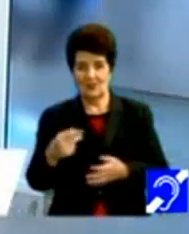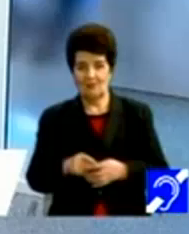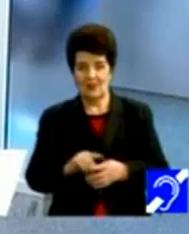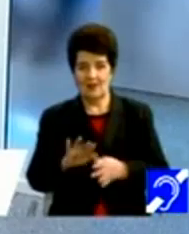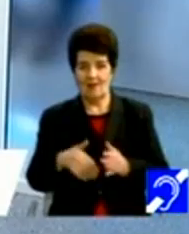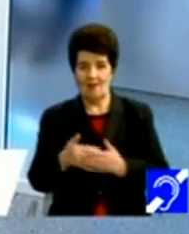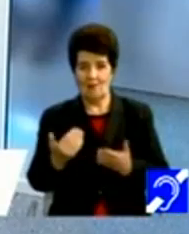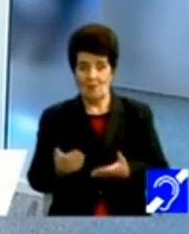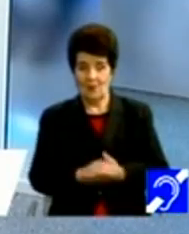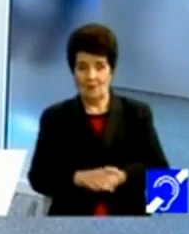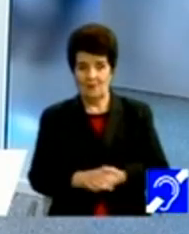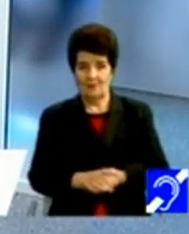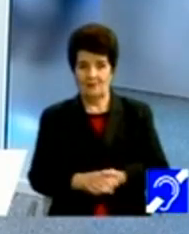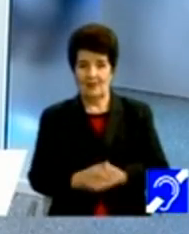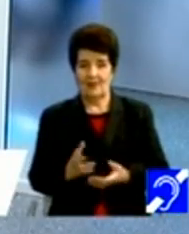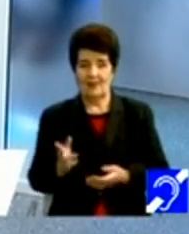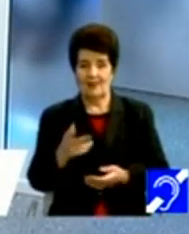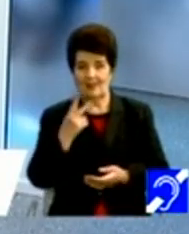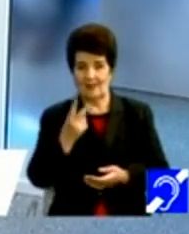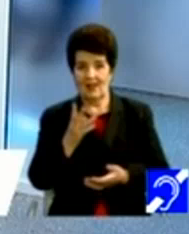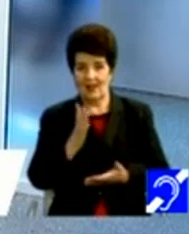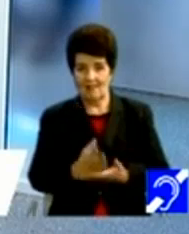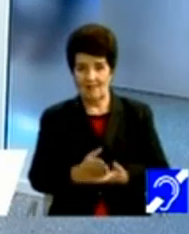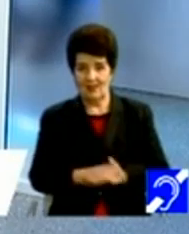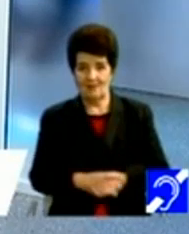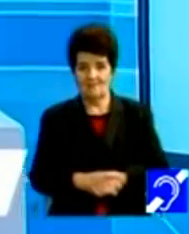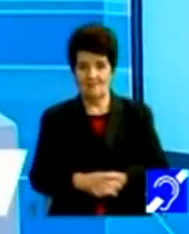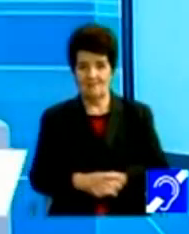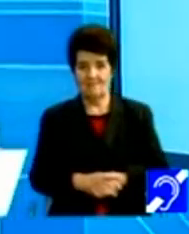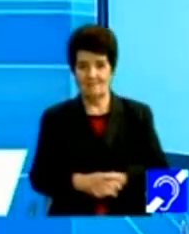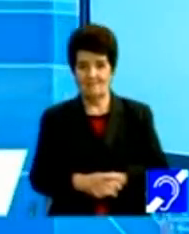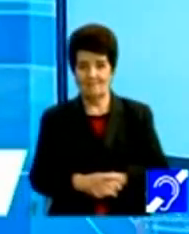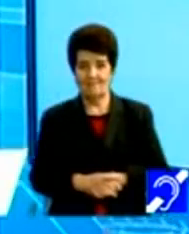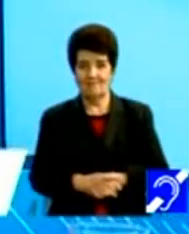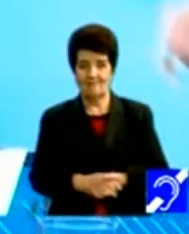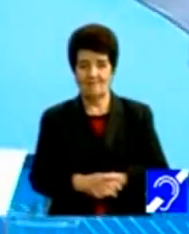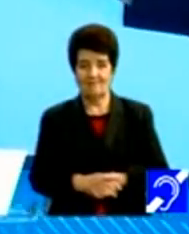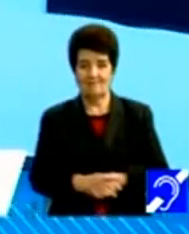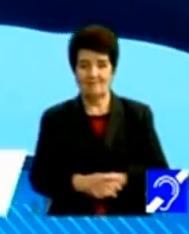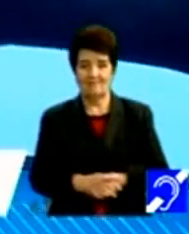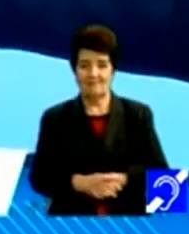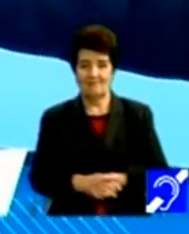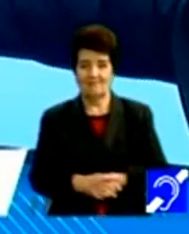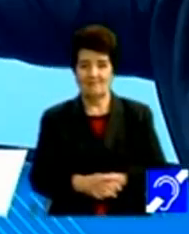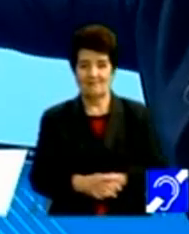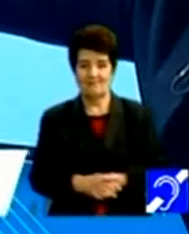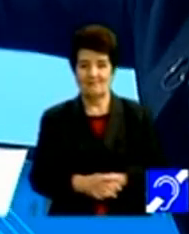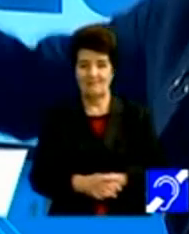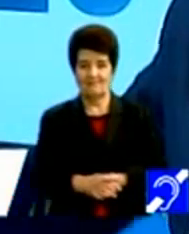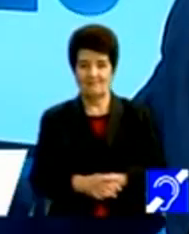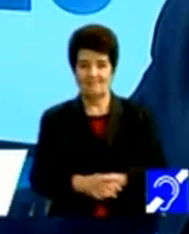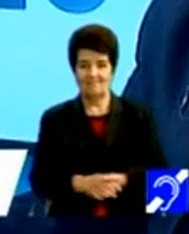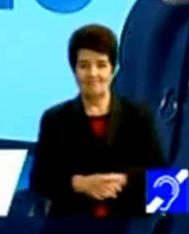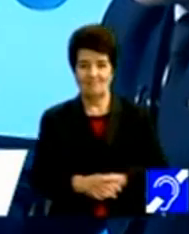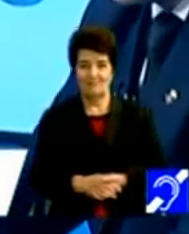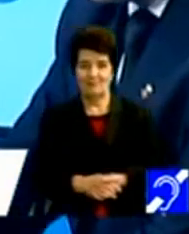acum. Sunteți de cunoștințe, dar avem... Ne puneți să dăm examen. Nu, este e un fel de... Hai să explicăm după